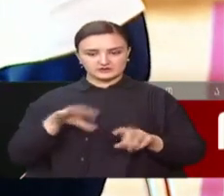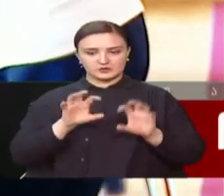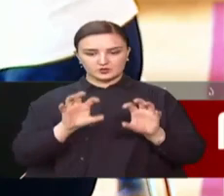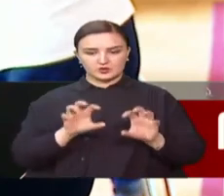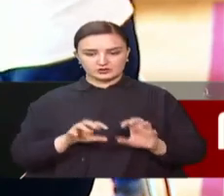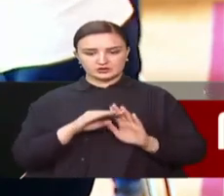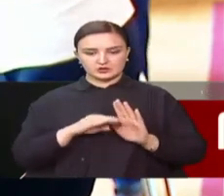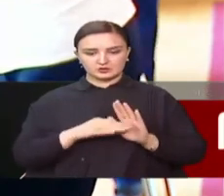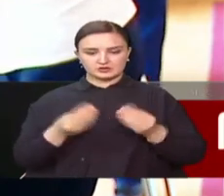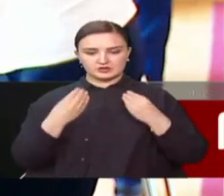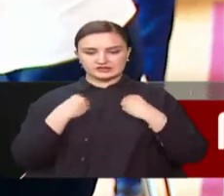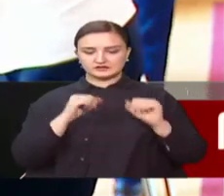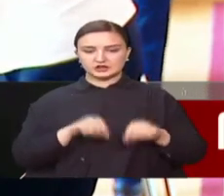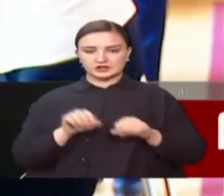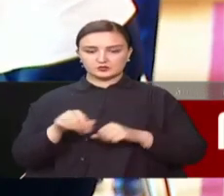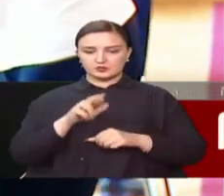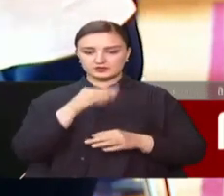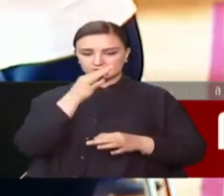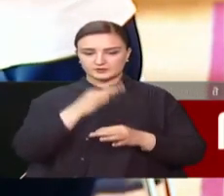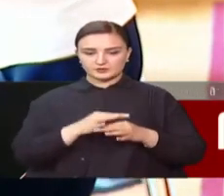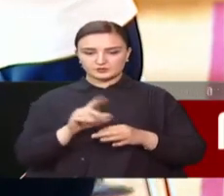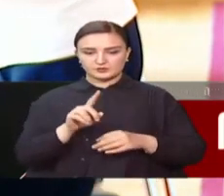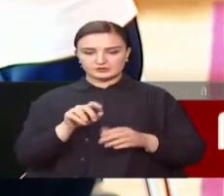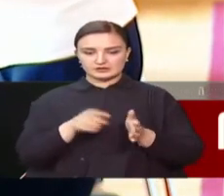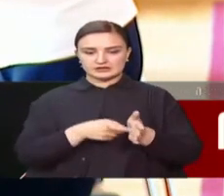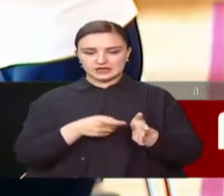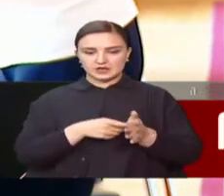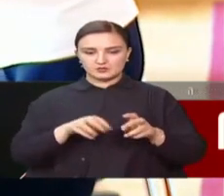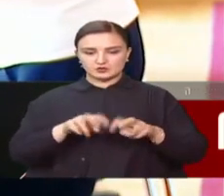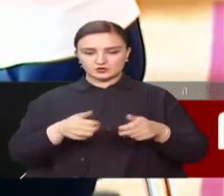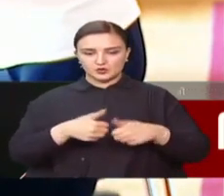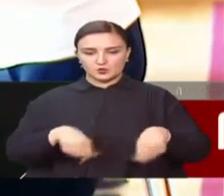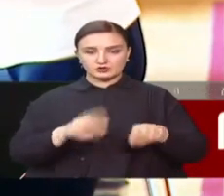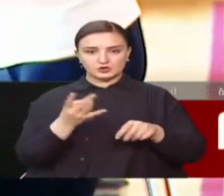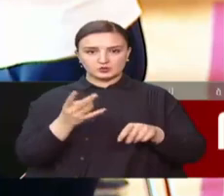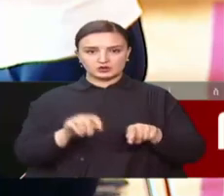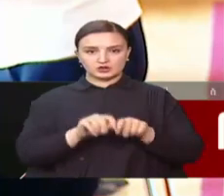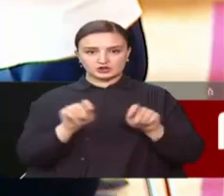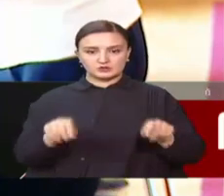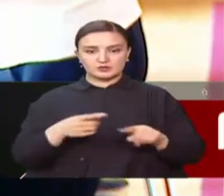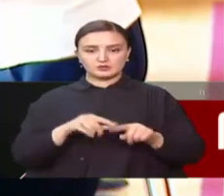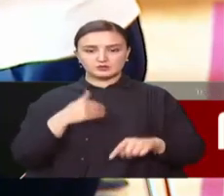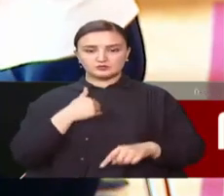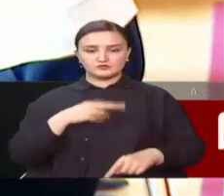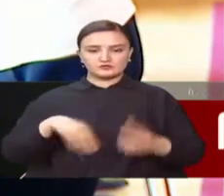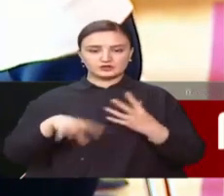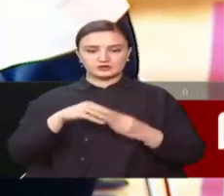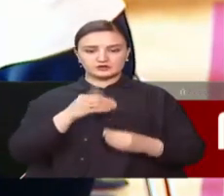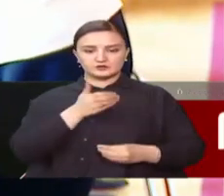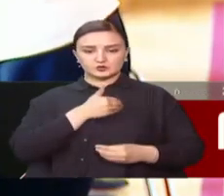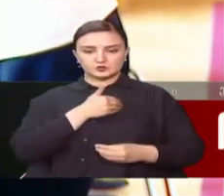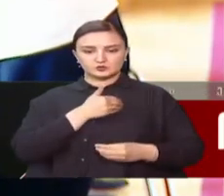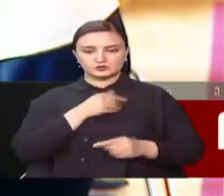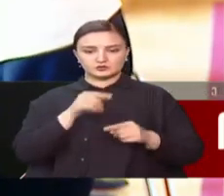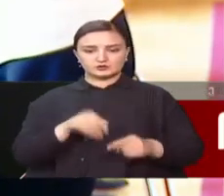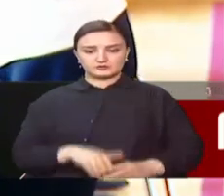Гуадзлевс, Имиша Садзреблобас, Тайм Пасхус Геблобас, Куакис Рапшов, Сагамудзебу комиссии Шекназа, Сорет Амитом, Чуэн Ксурда, Айем Залиам